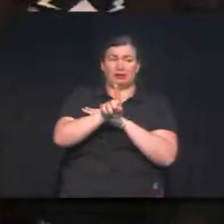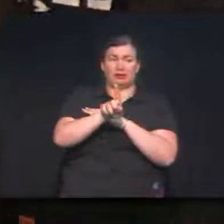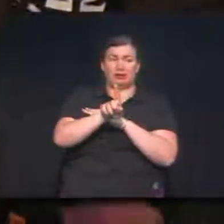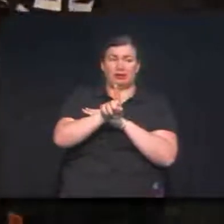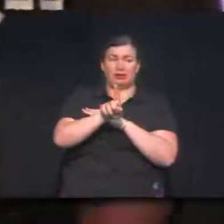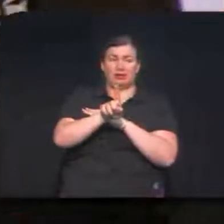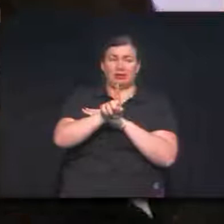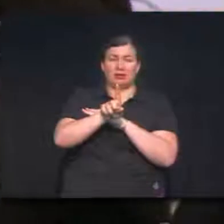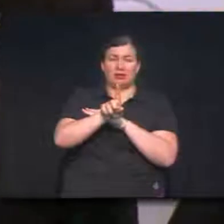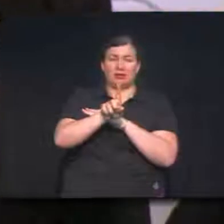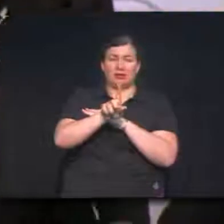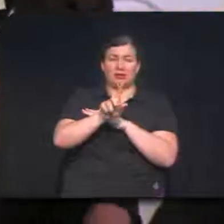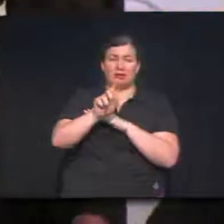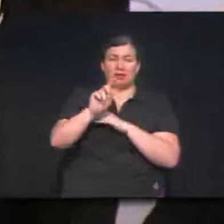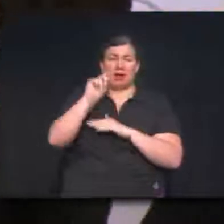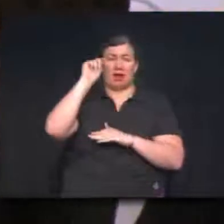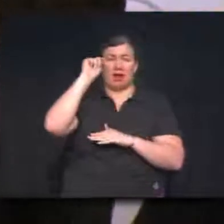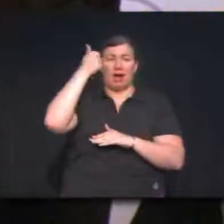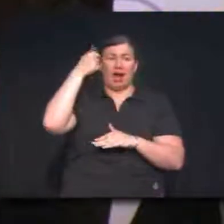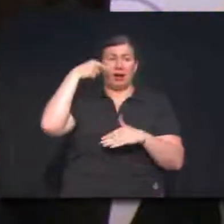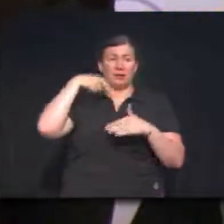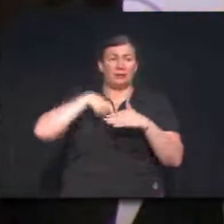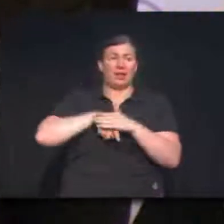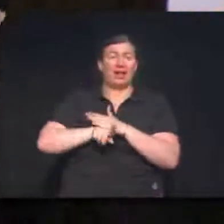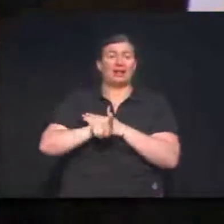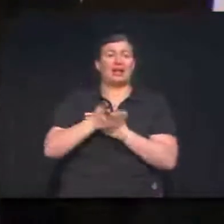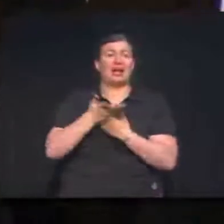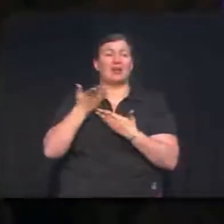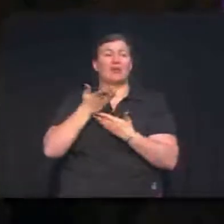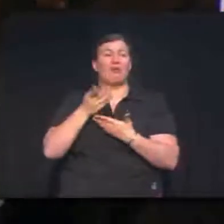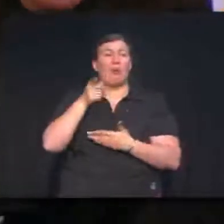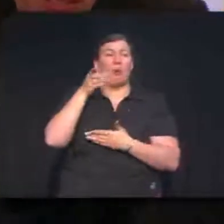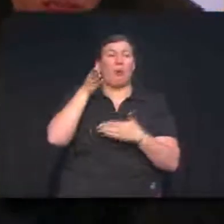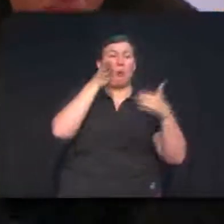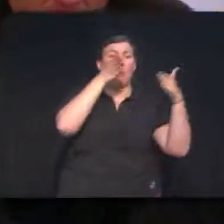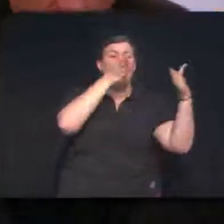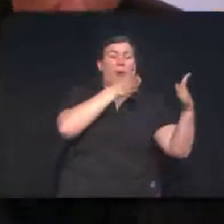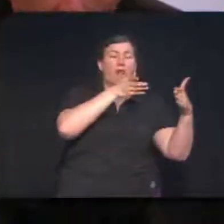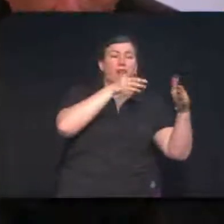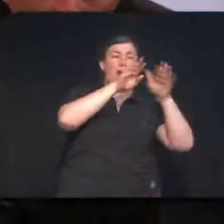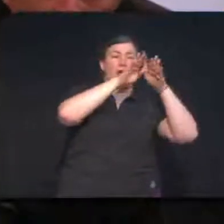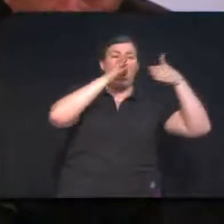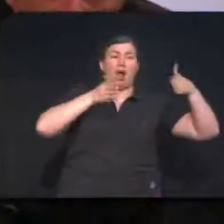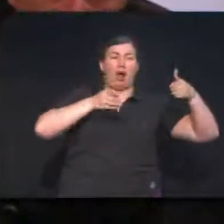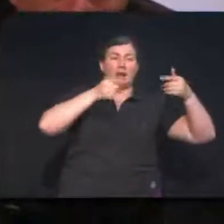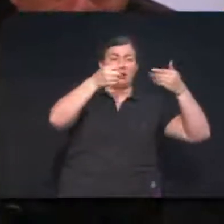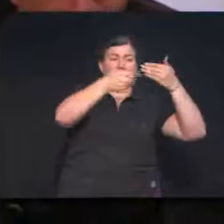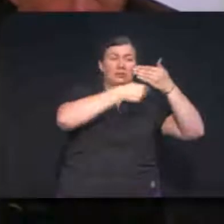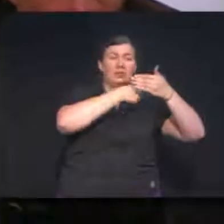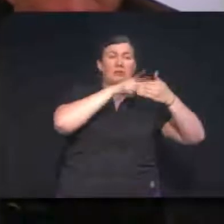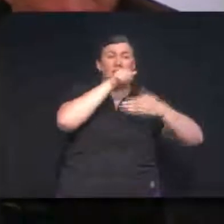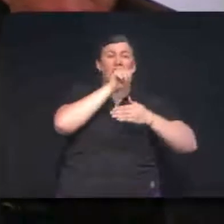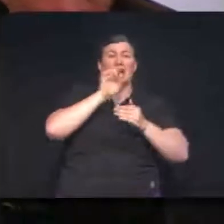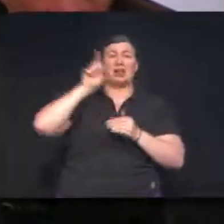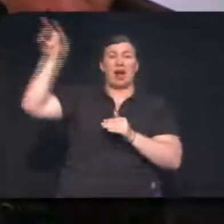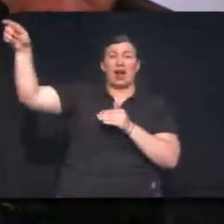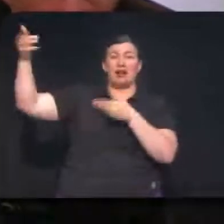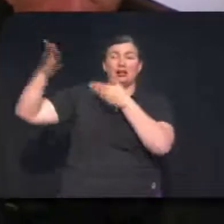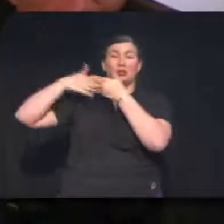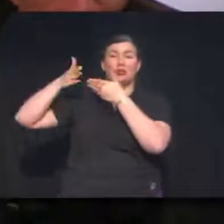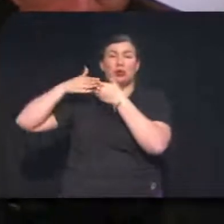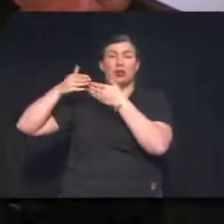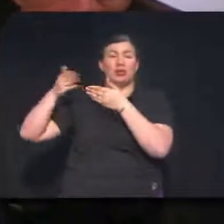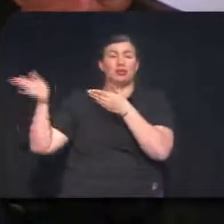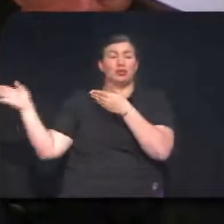der Haupteingang wird auf das Ende dieser Halle verlegt der alte Eingang ist geschlossen das heißt wenn ihr raus wollt müsst ihr am Ende